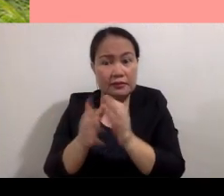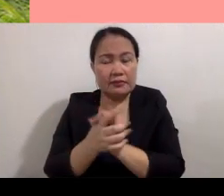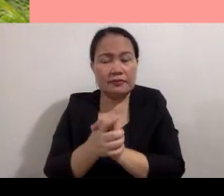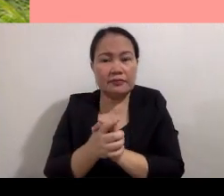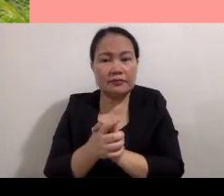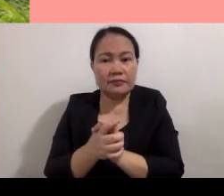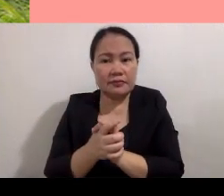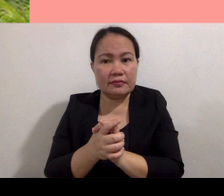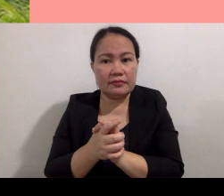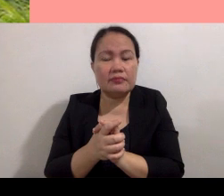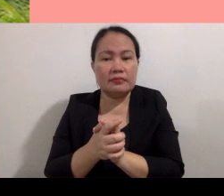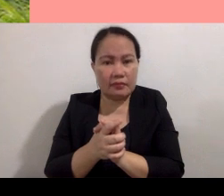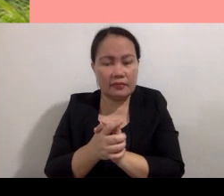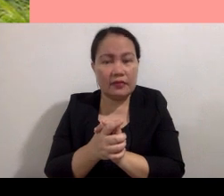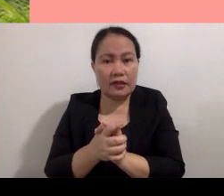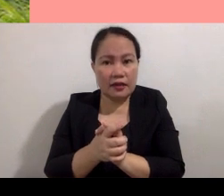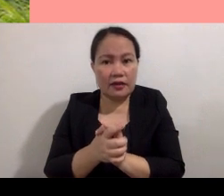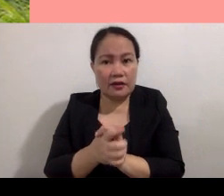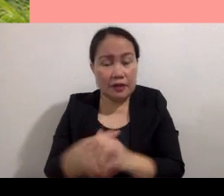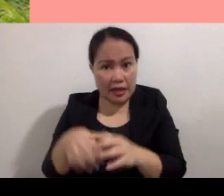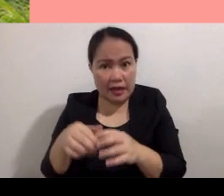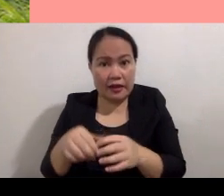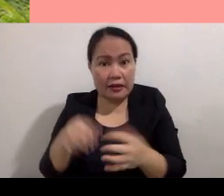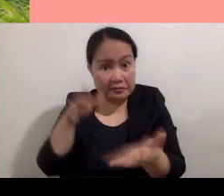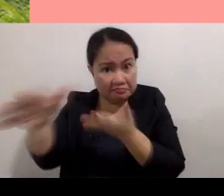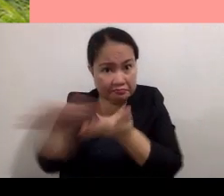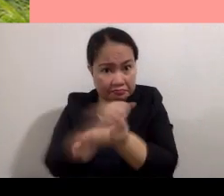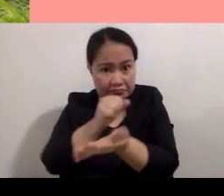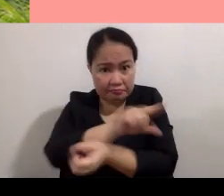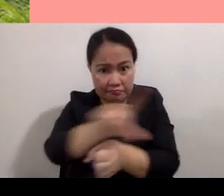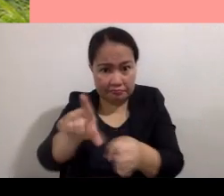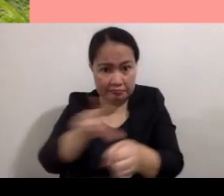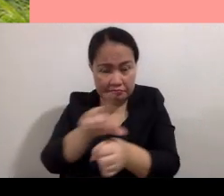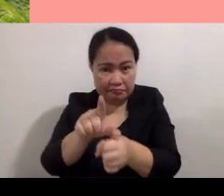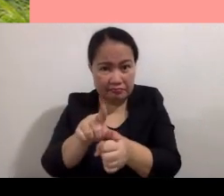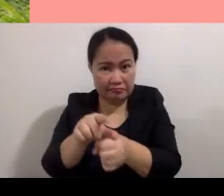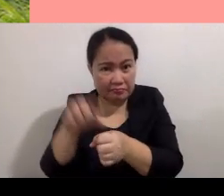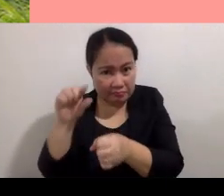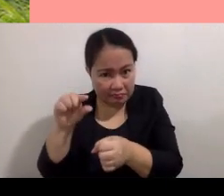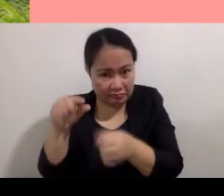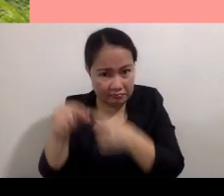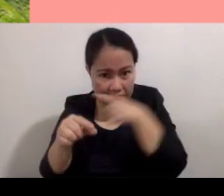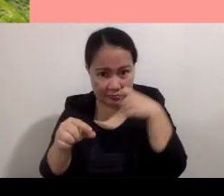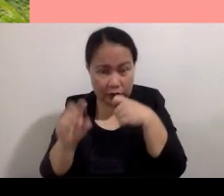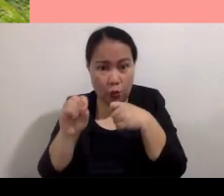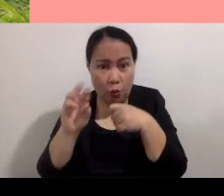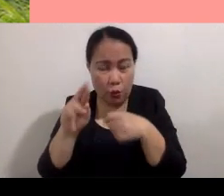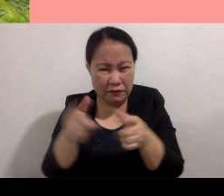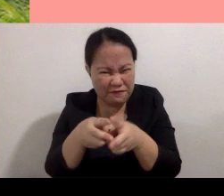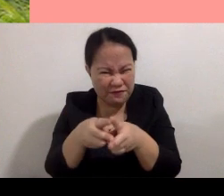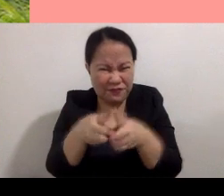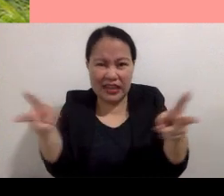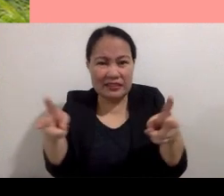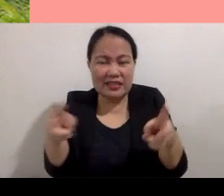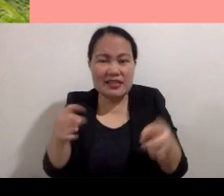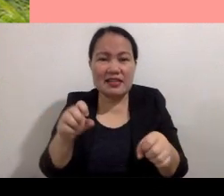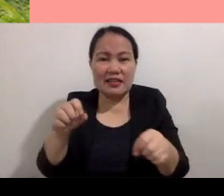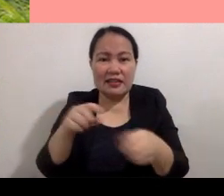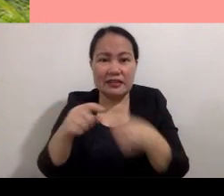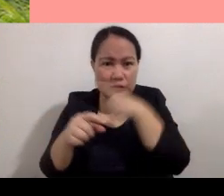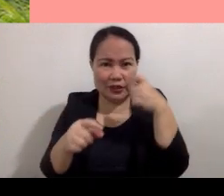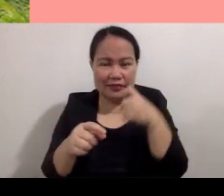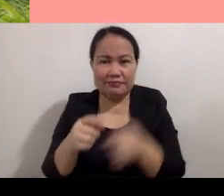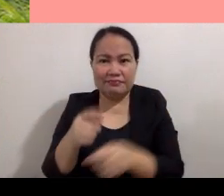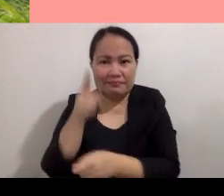tumutukoy sa pagkasira ng lupain sa mga rehiyong bahagyang tuyo o lubhang tuyo. Ano kaya ang tawag dito?